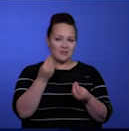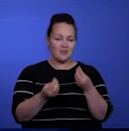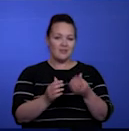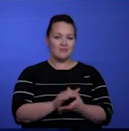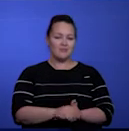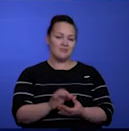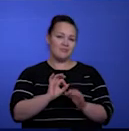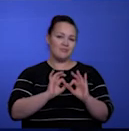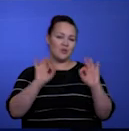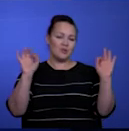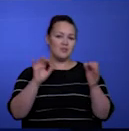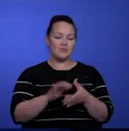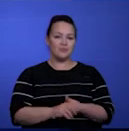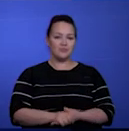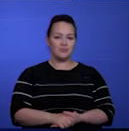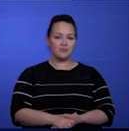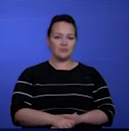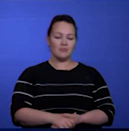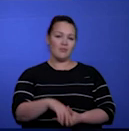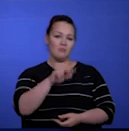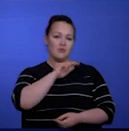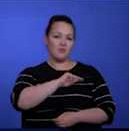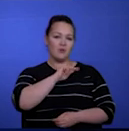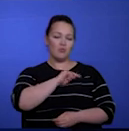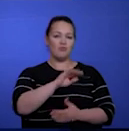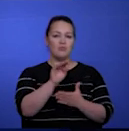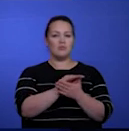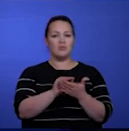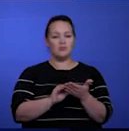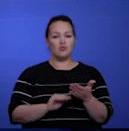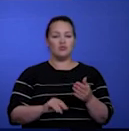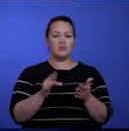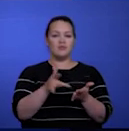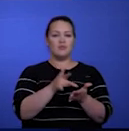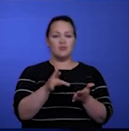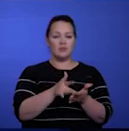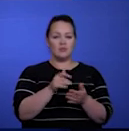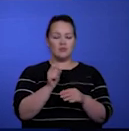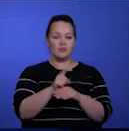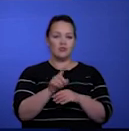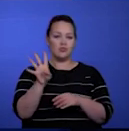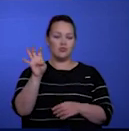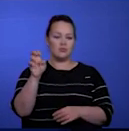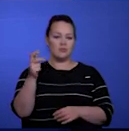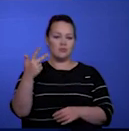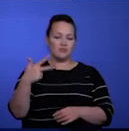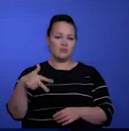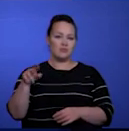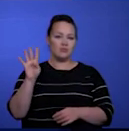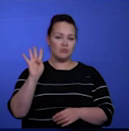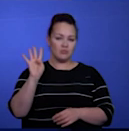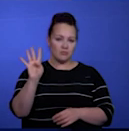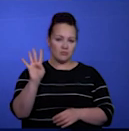отлично теперь давайте поработаем запишите пожалуйста в тетрадях упражнение 434